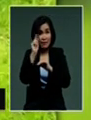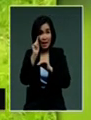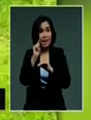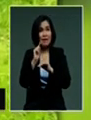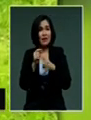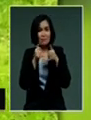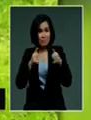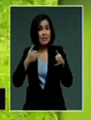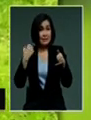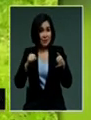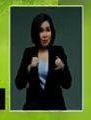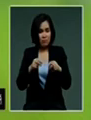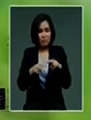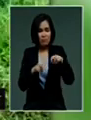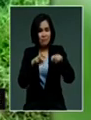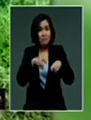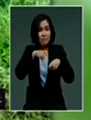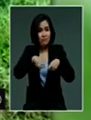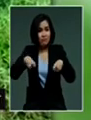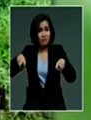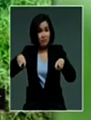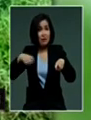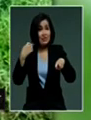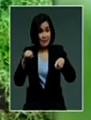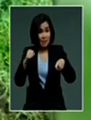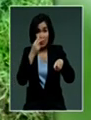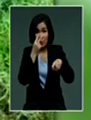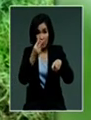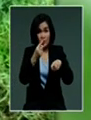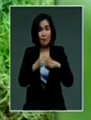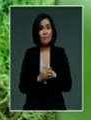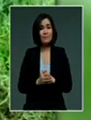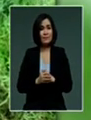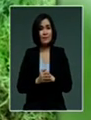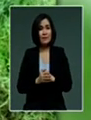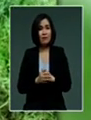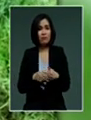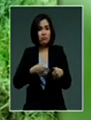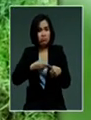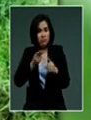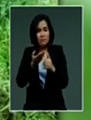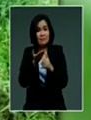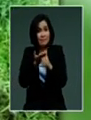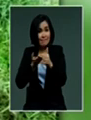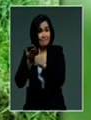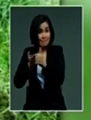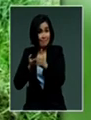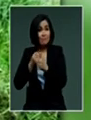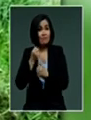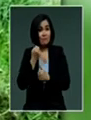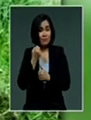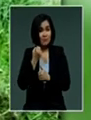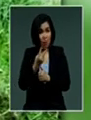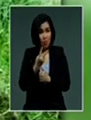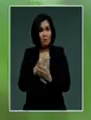ชาวโรฮิงจา10คนเนี่ยนั่งคุกเข่าเรียงกันเนี่ยนะฮะ อย่างที่เห็นในภาพเนี่ยนะครับก่อนที่จะถูกสังหาร2ภาพแล้วก็อีกหนึ่งภ